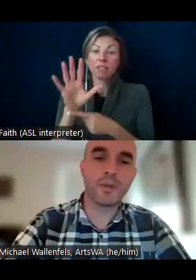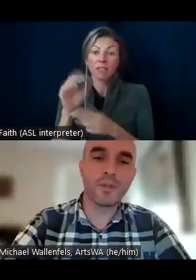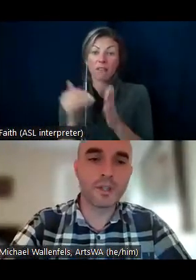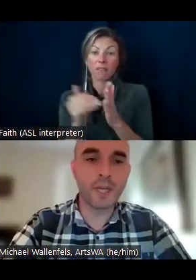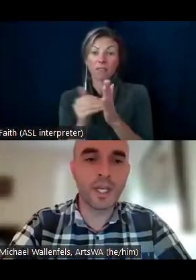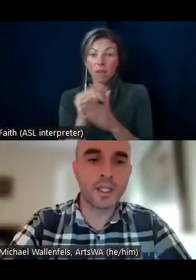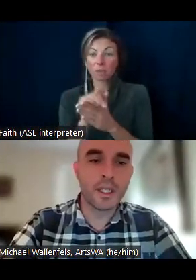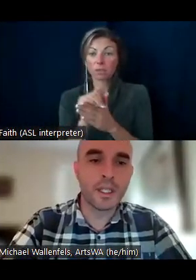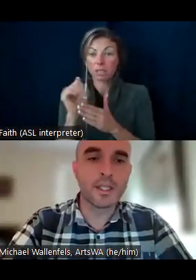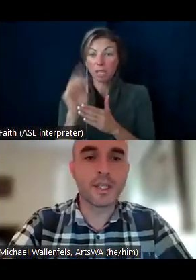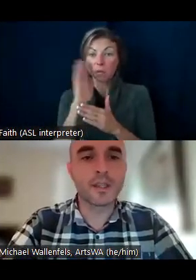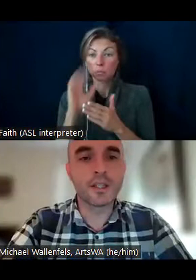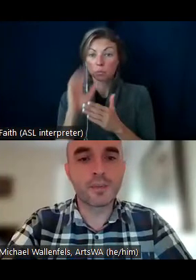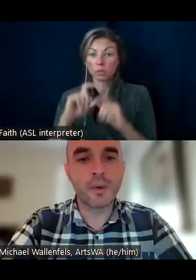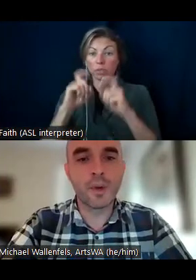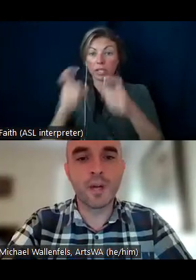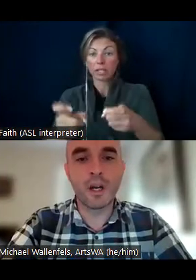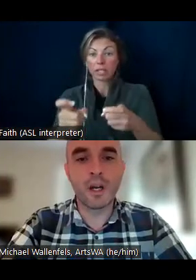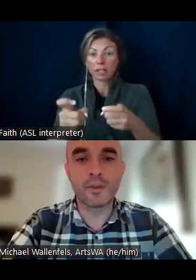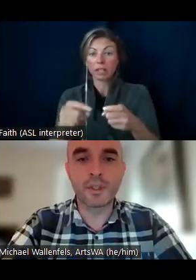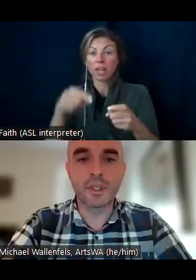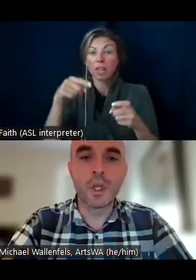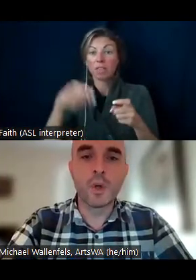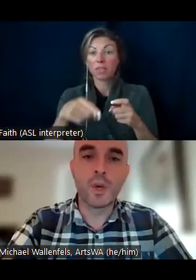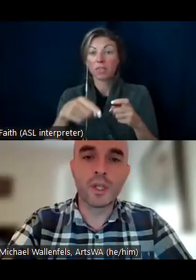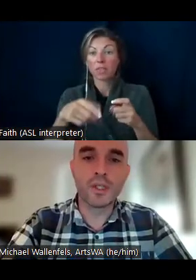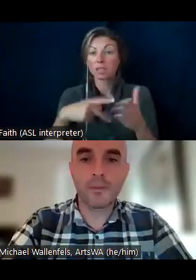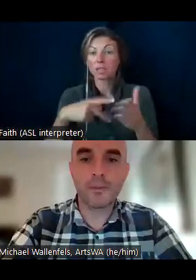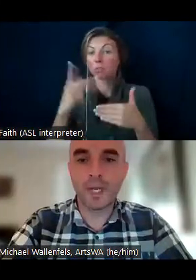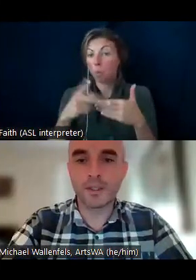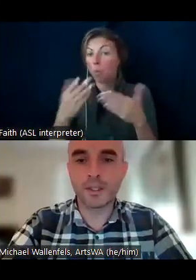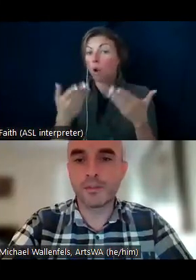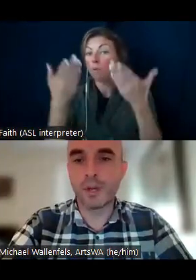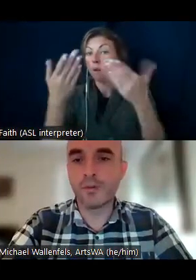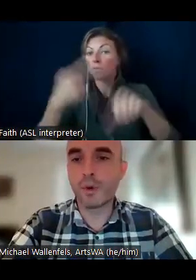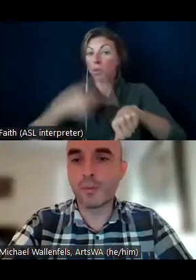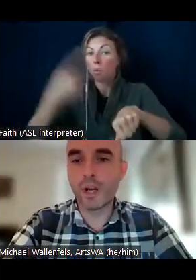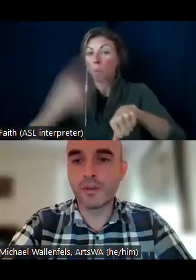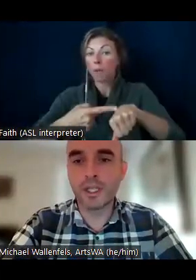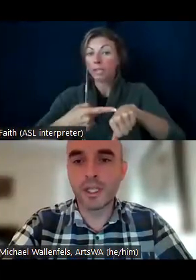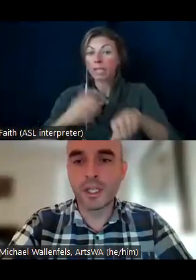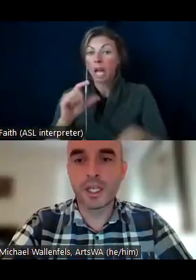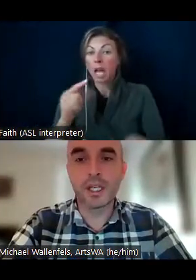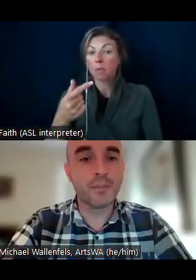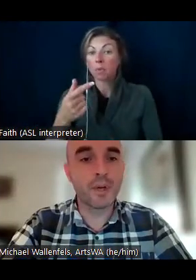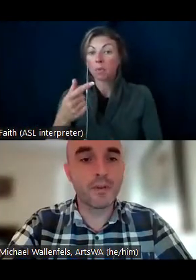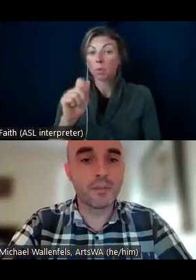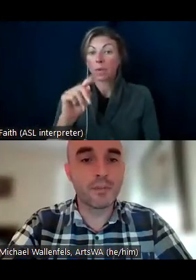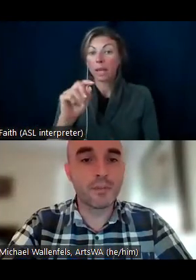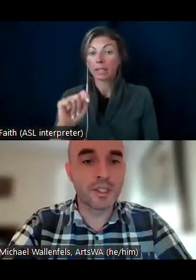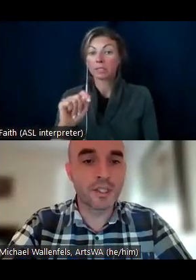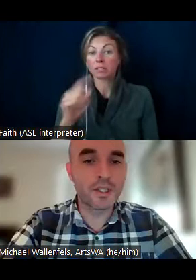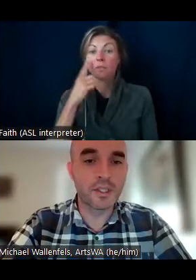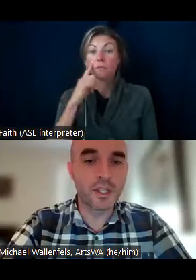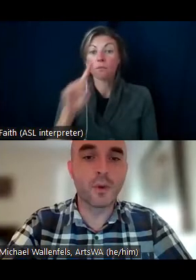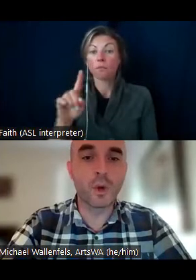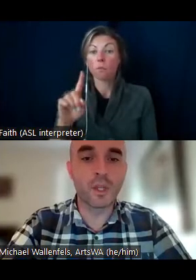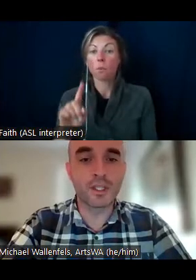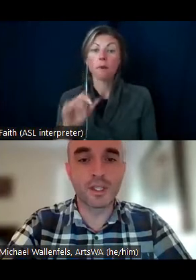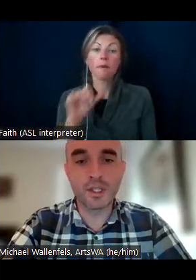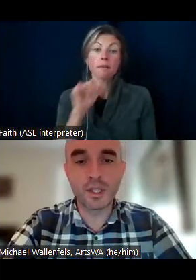그런 비즈니스들이 자격 기준이 됩니다. 그리고 한 해의 비즈니스는